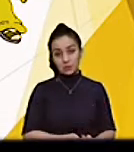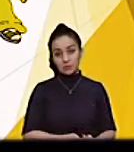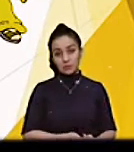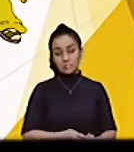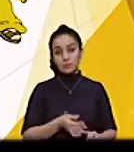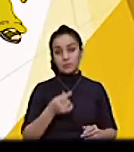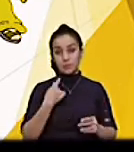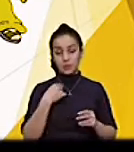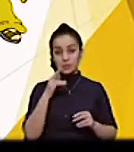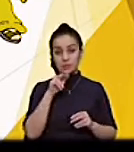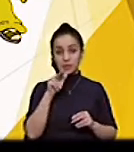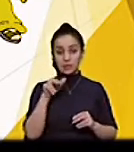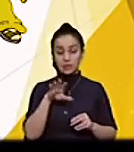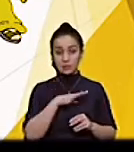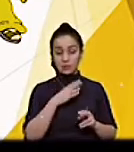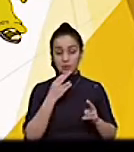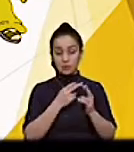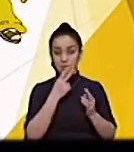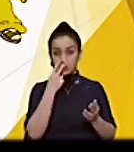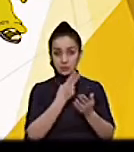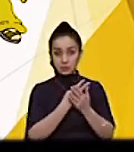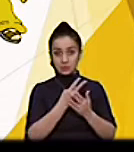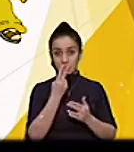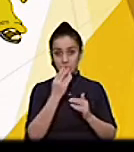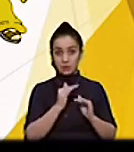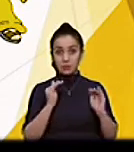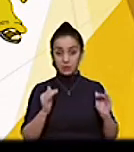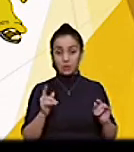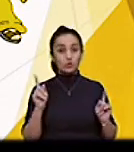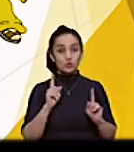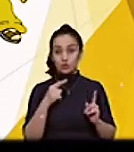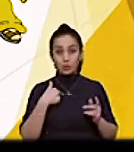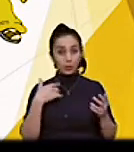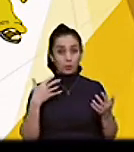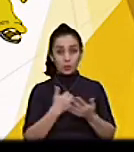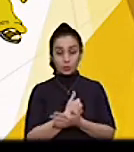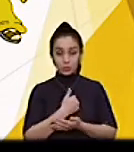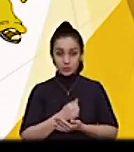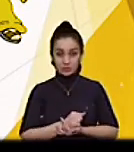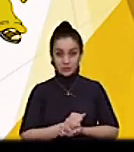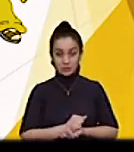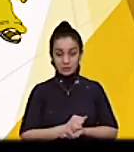мы закрасили. Посмотрите, ребята, что мы получили.